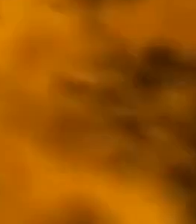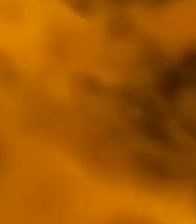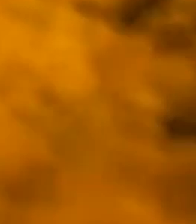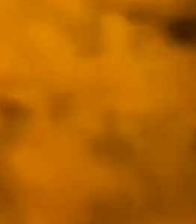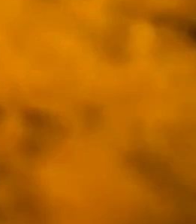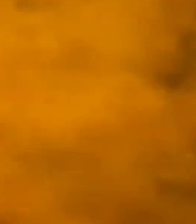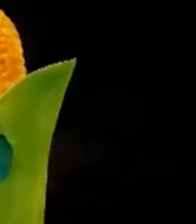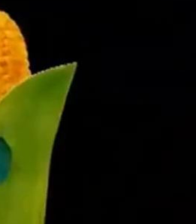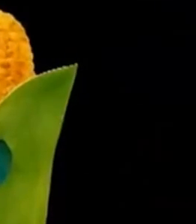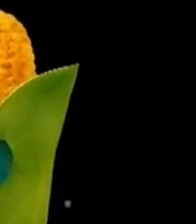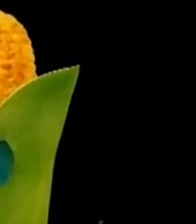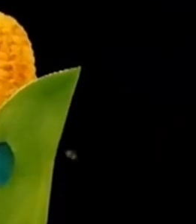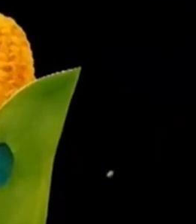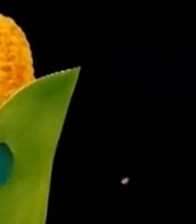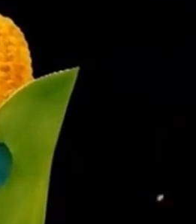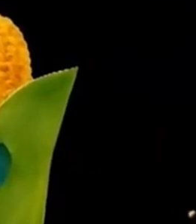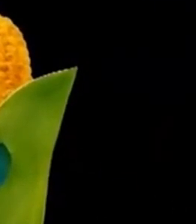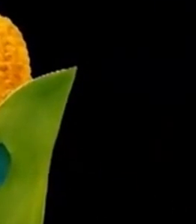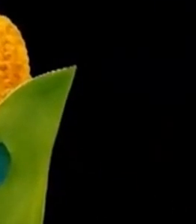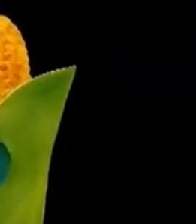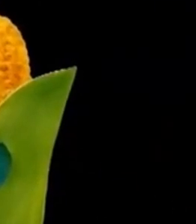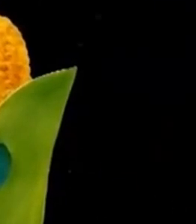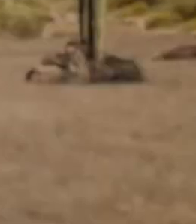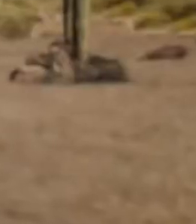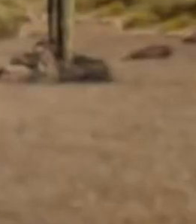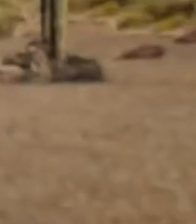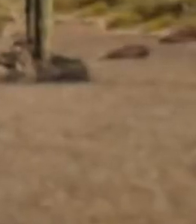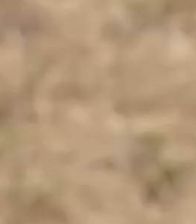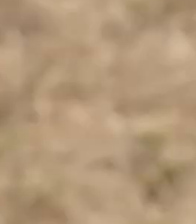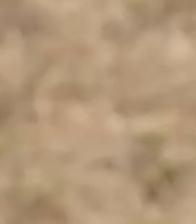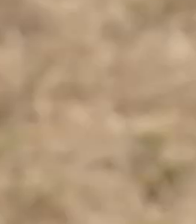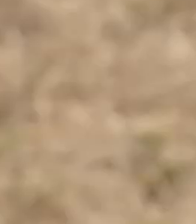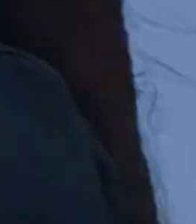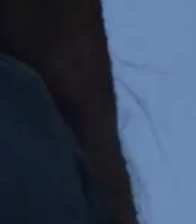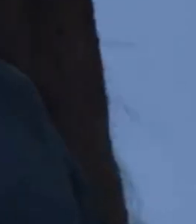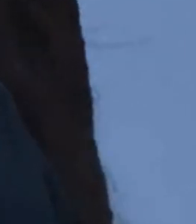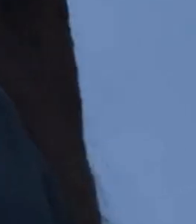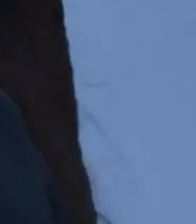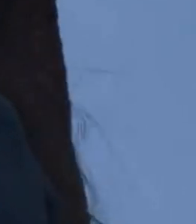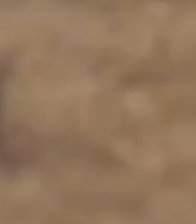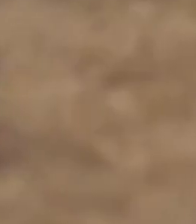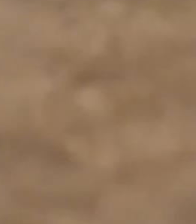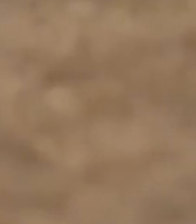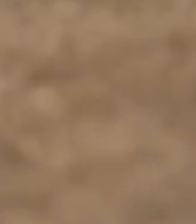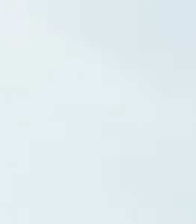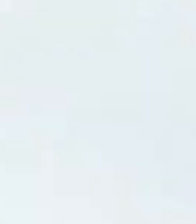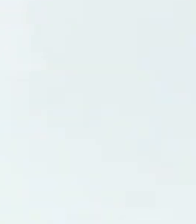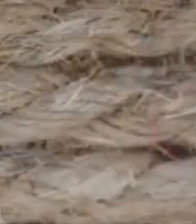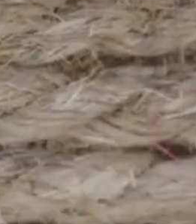รงแทงอร่อยโพด ๆช่วยด้วย